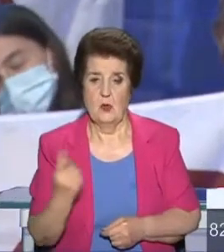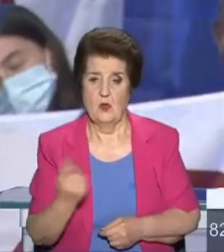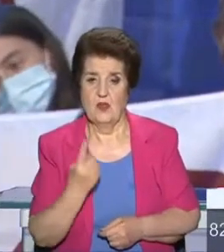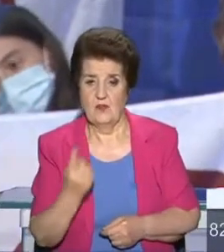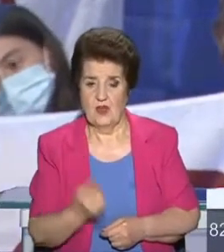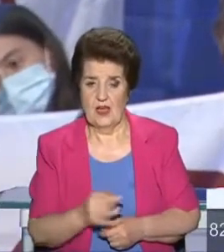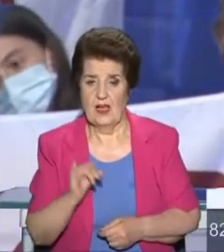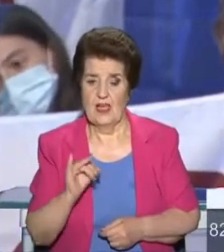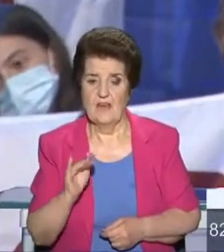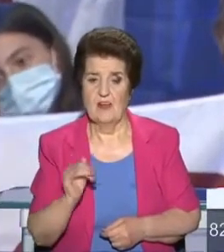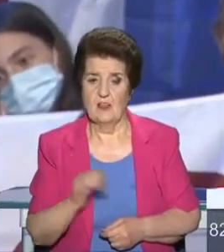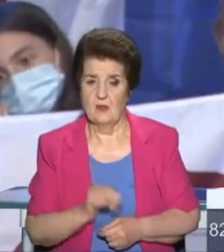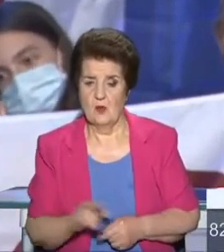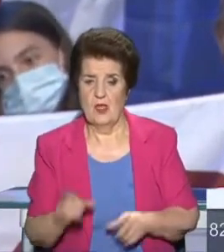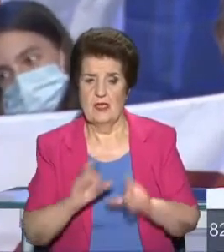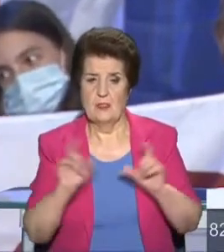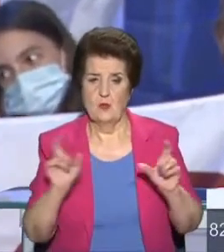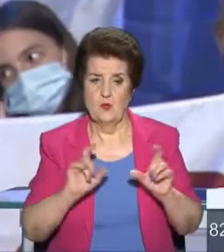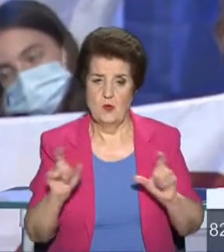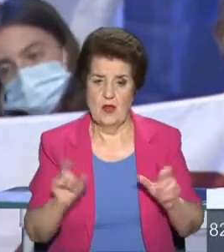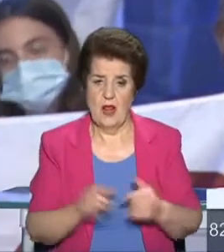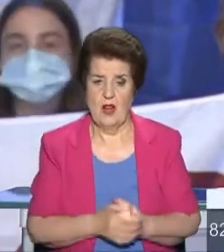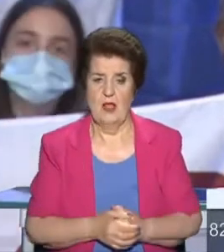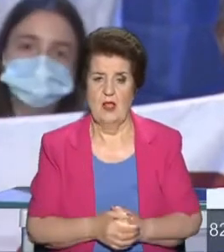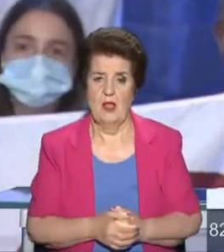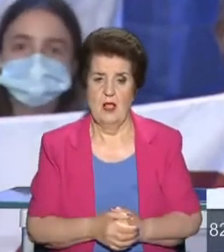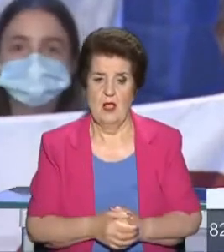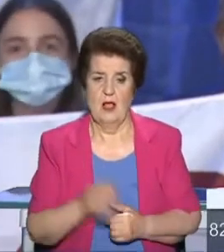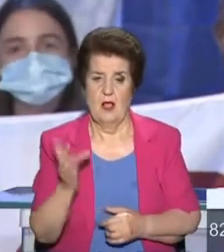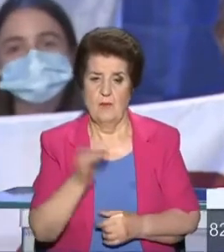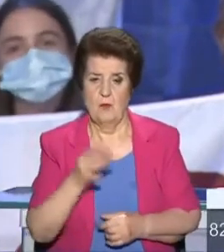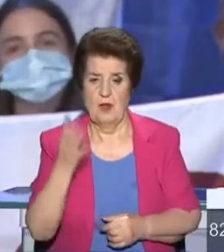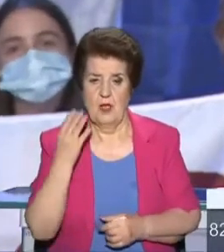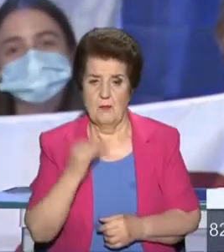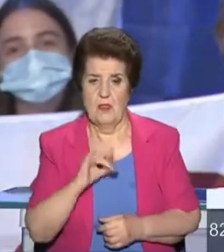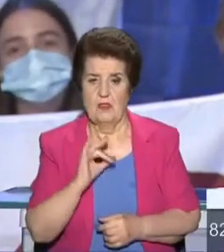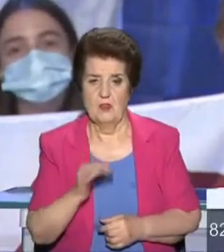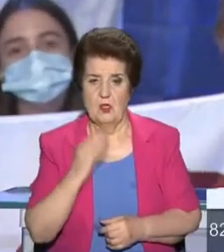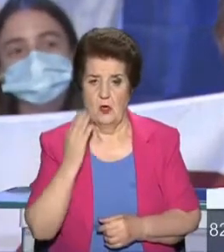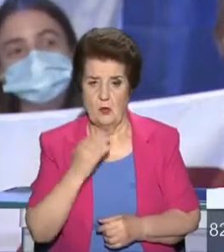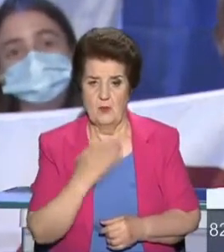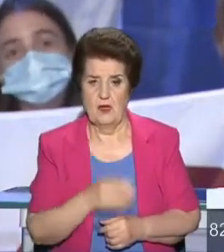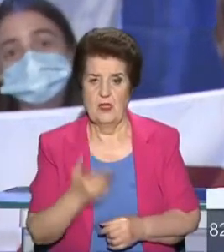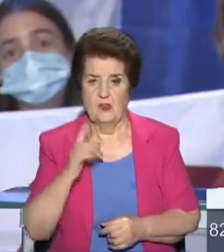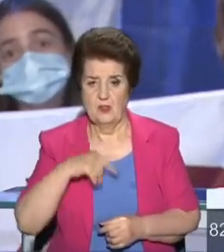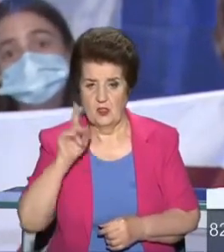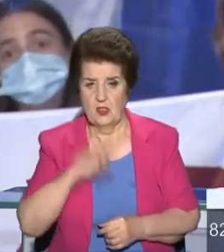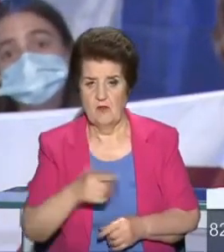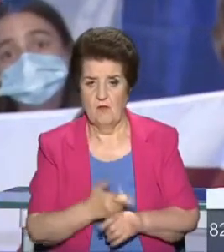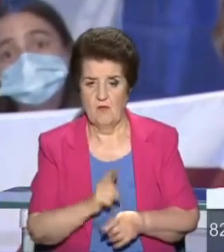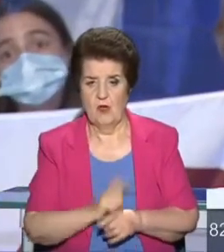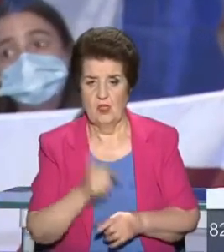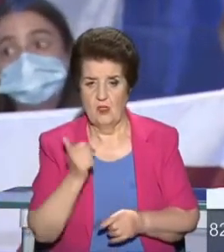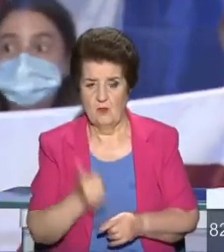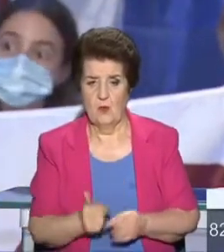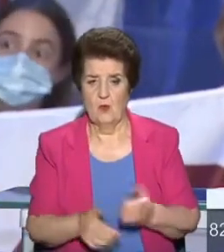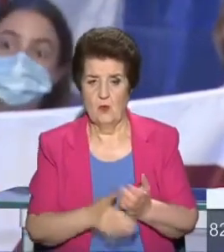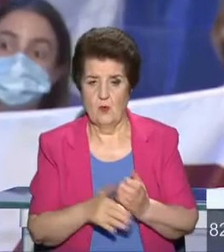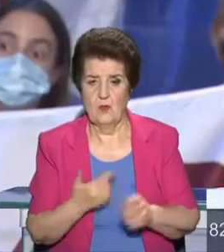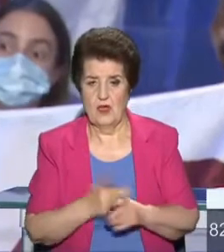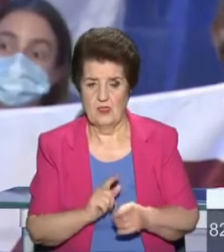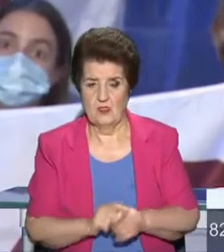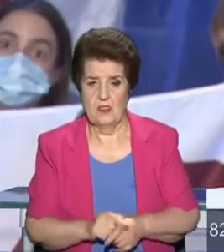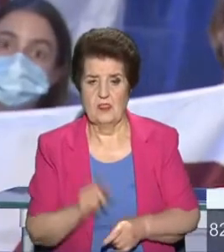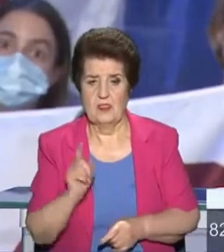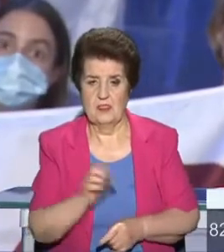infrastructura ala esti tu Chio nală Republica Moldova și România știm foarte bine că aici un comunitar acest set de legi